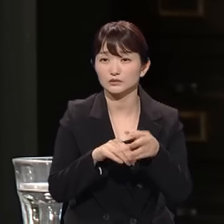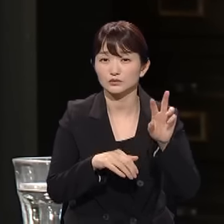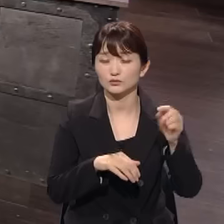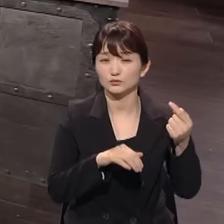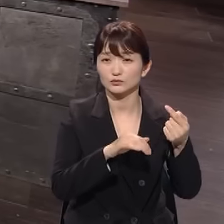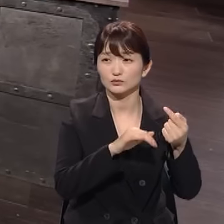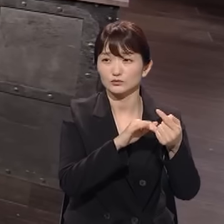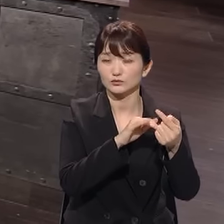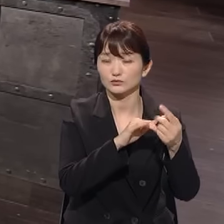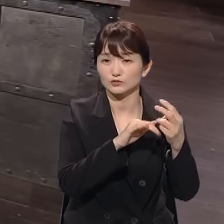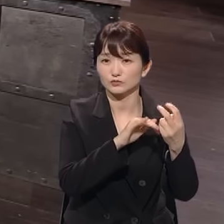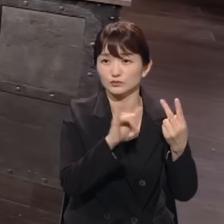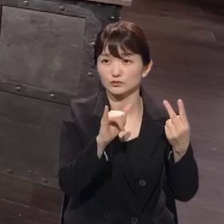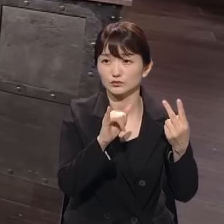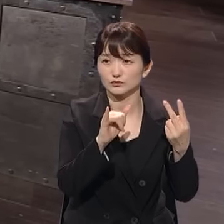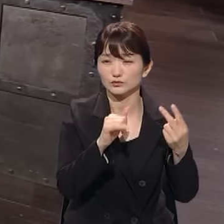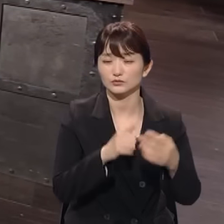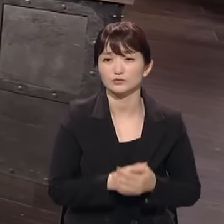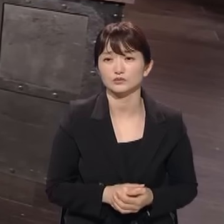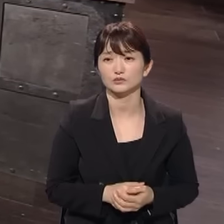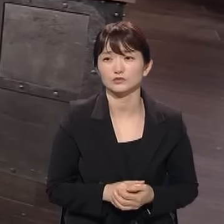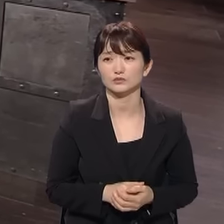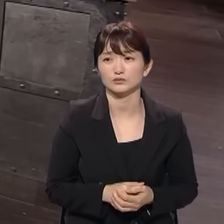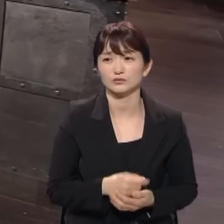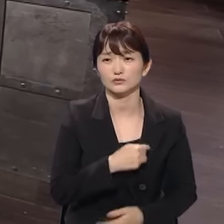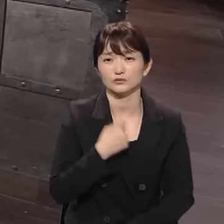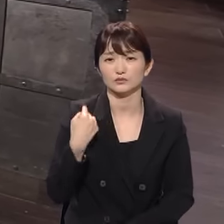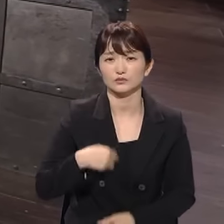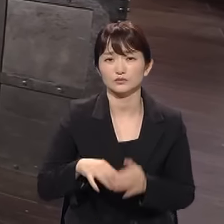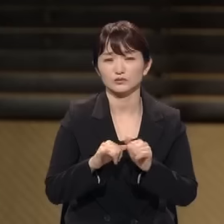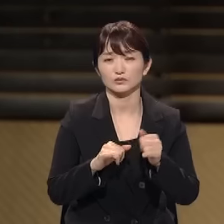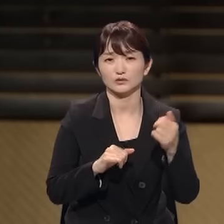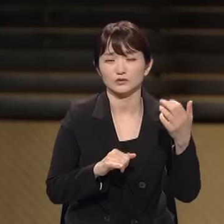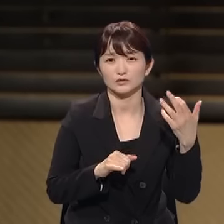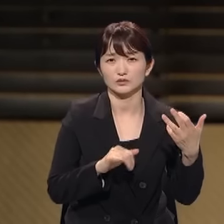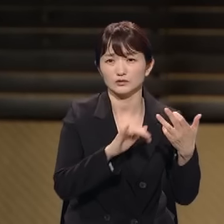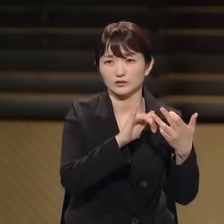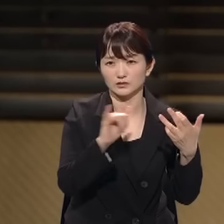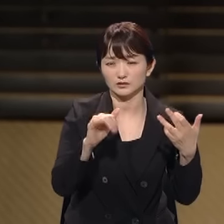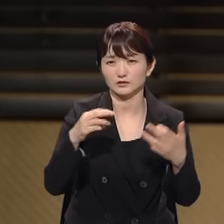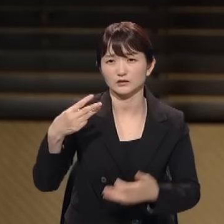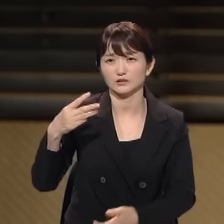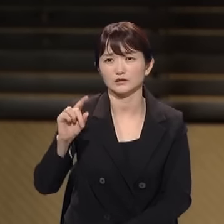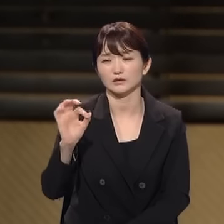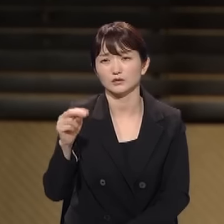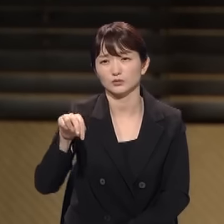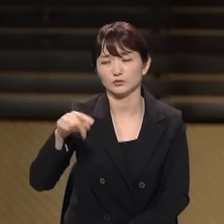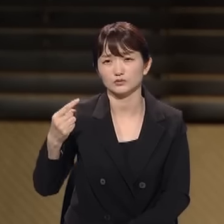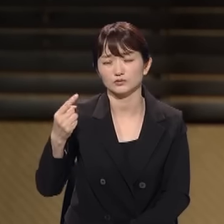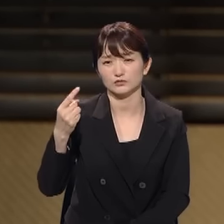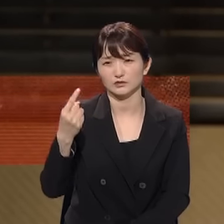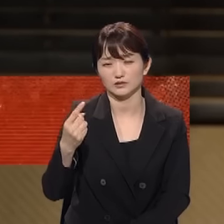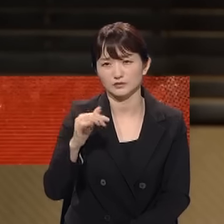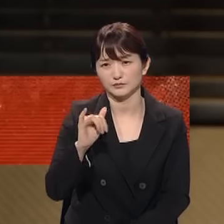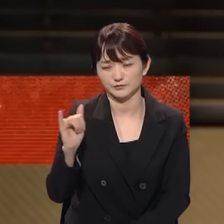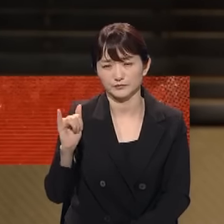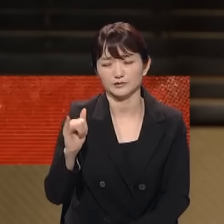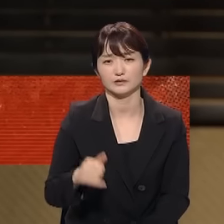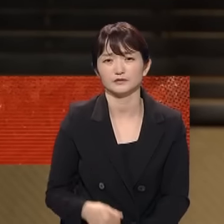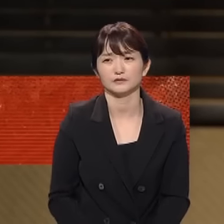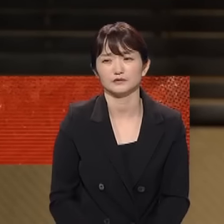한국 국적이 2명이고요. 중국이 18명으로 제일 많고 라오스 국적 1명 그리고 미상이 1명입니다. 이게 화재가